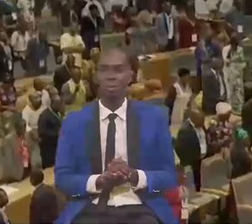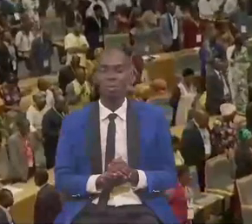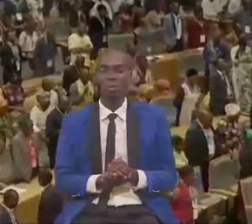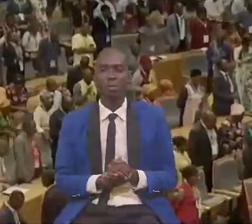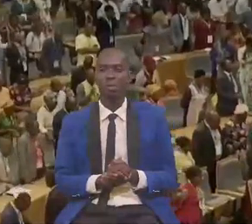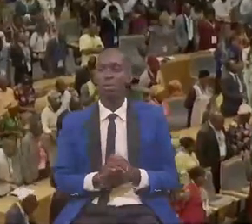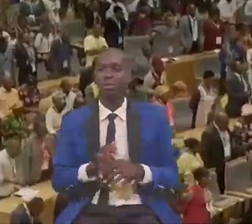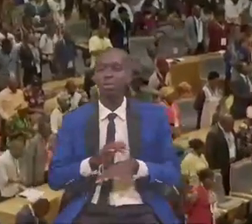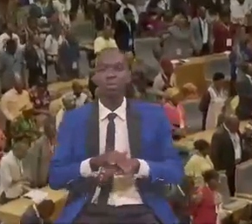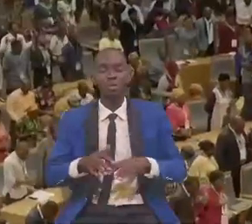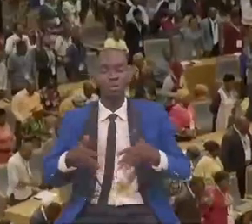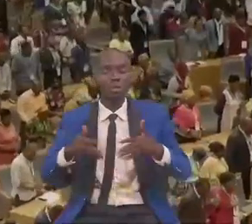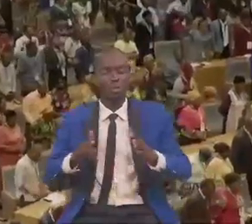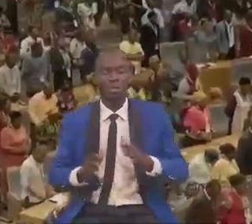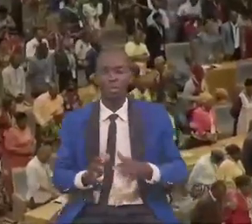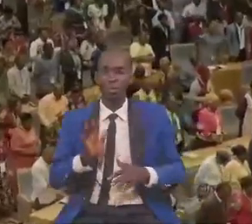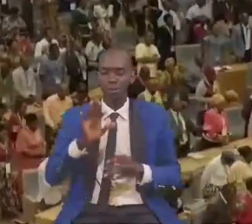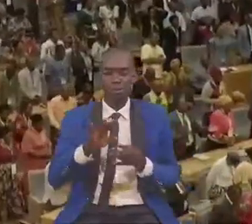Ne laisse pas ton esprit dormir.